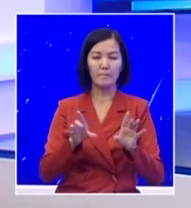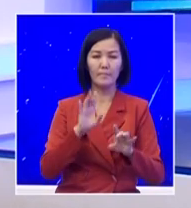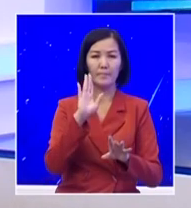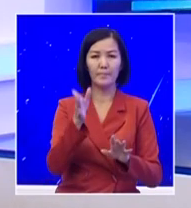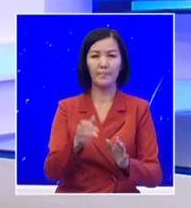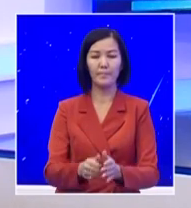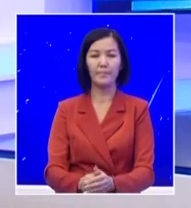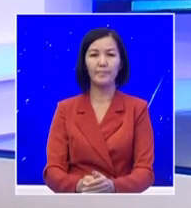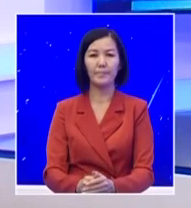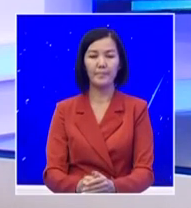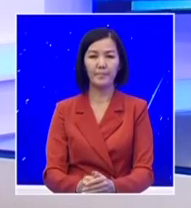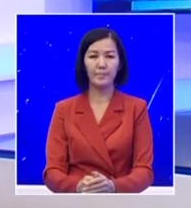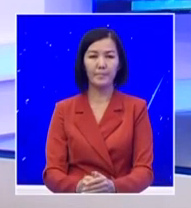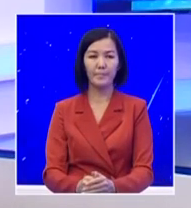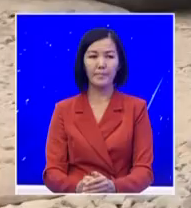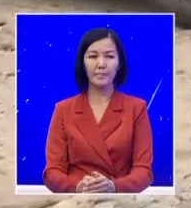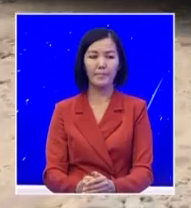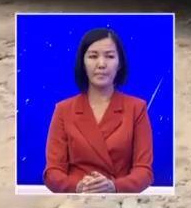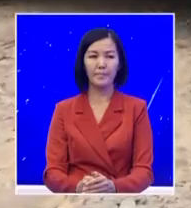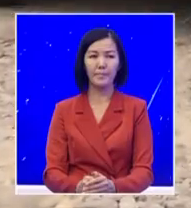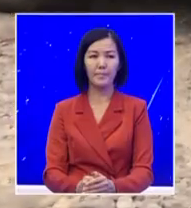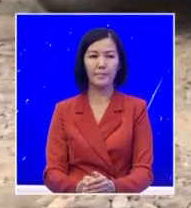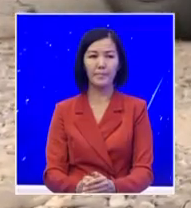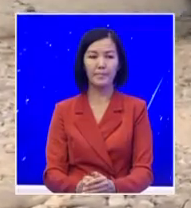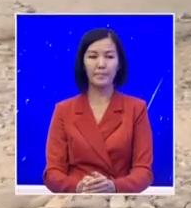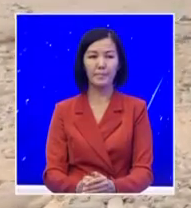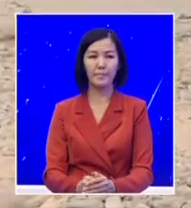біліп келген. Сюжеттен көрелік.